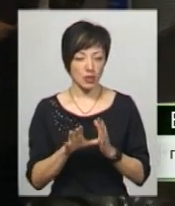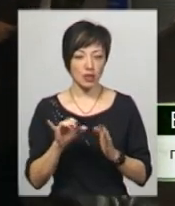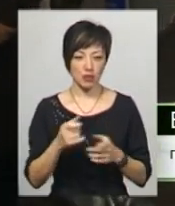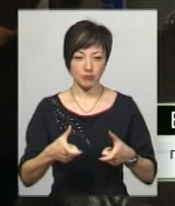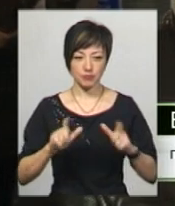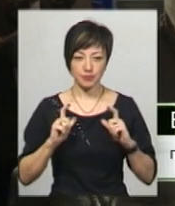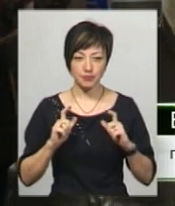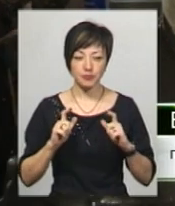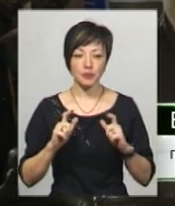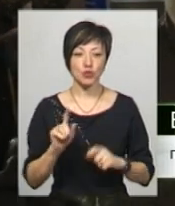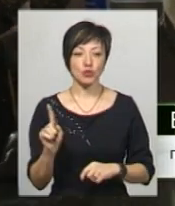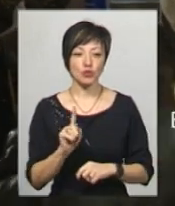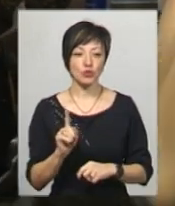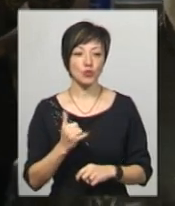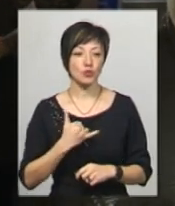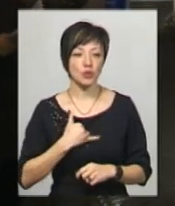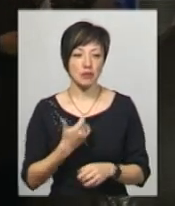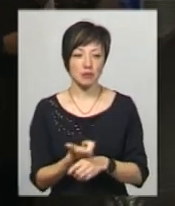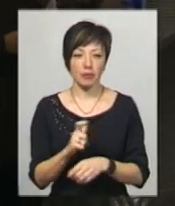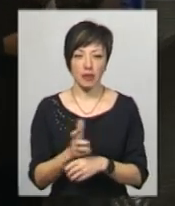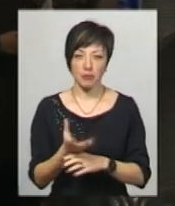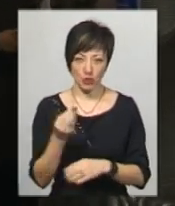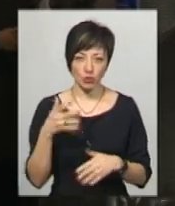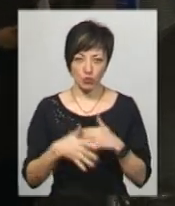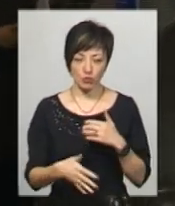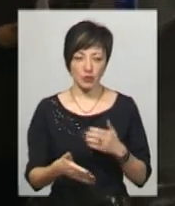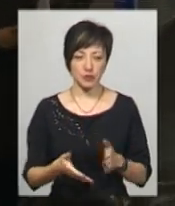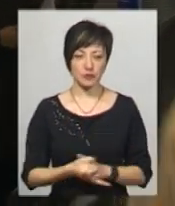прийшла бумажка, що в нас переплата, розумієте?